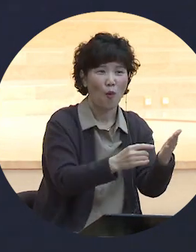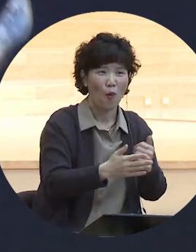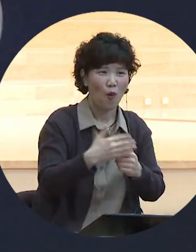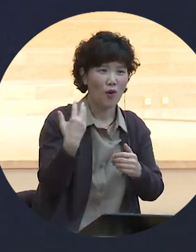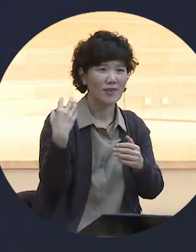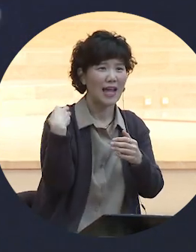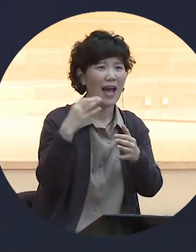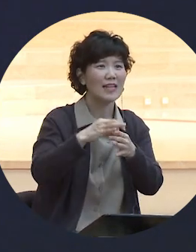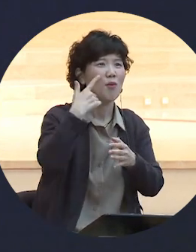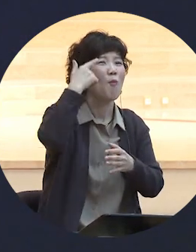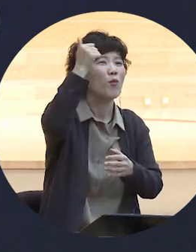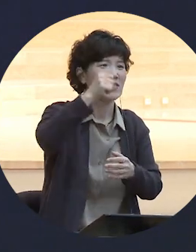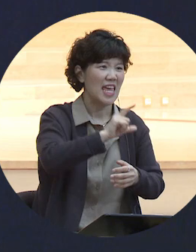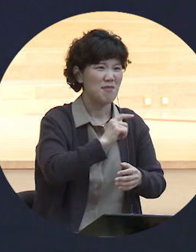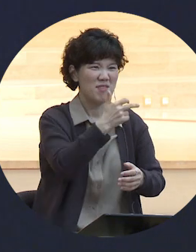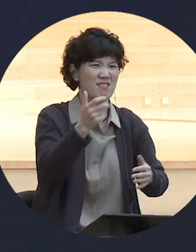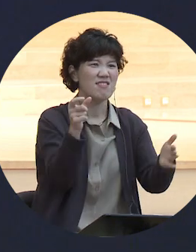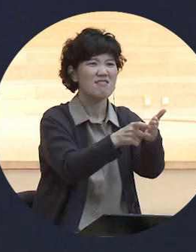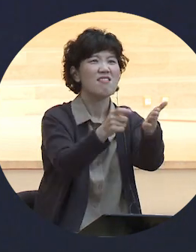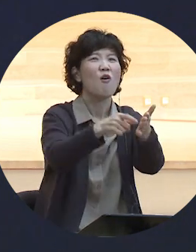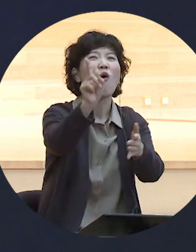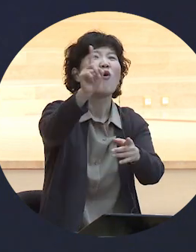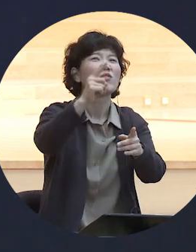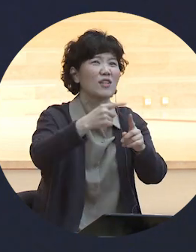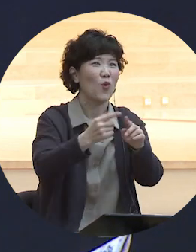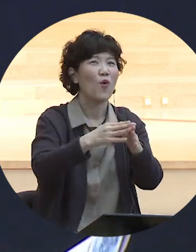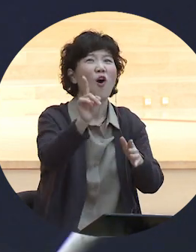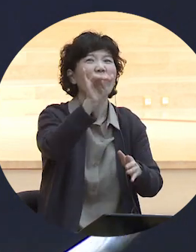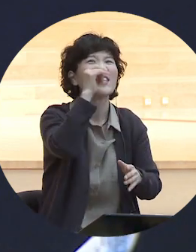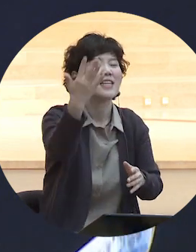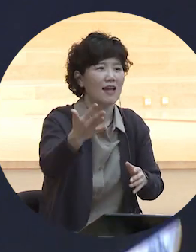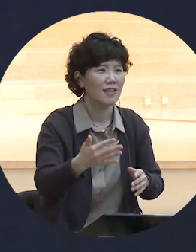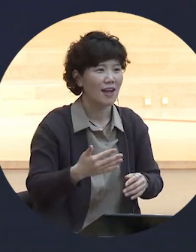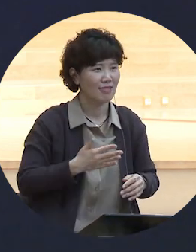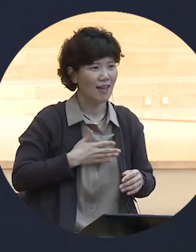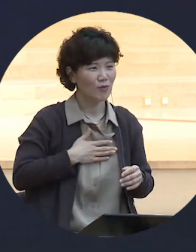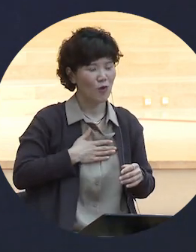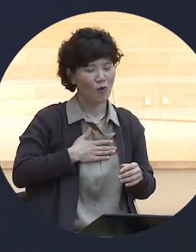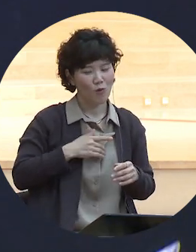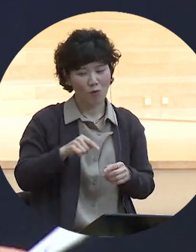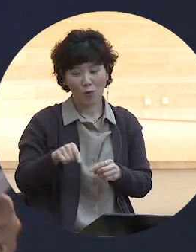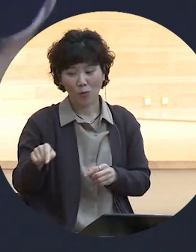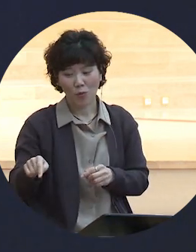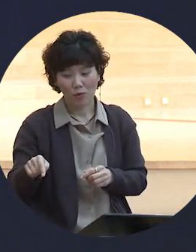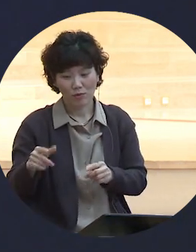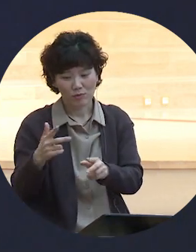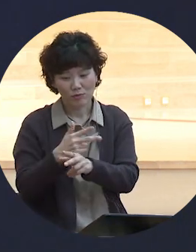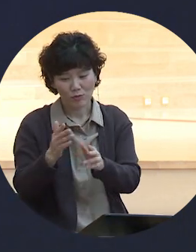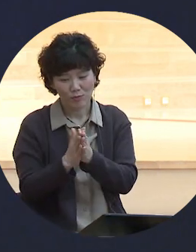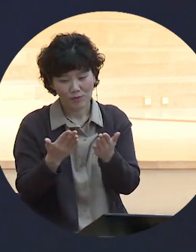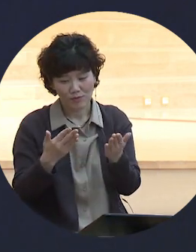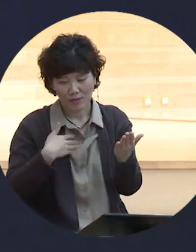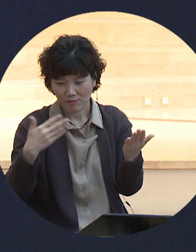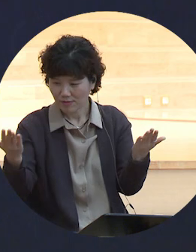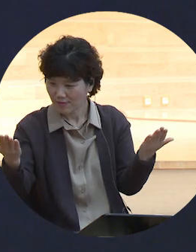담임 목사 이름을 대문짝하게 그렇게 적어놓느냐라고 해서 우리 교회가 주보가 제 책상 옆에 있어서